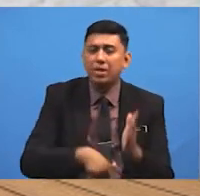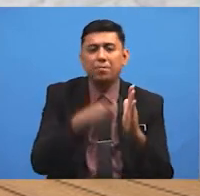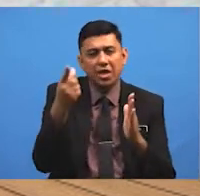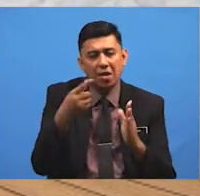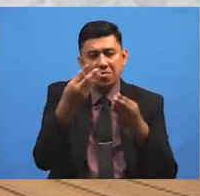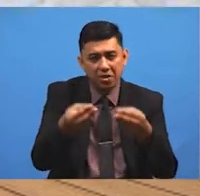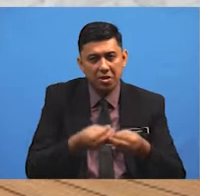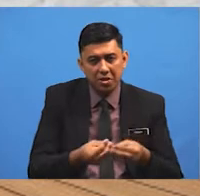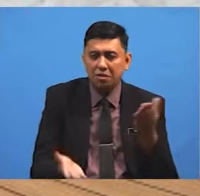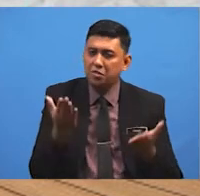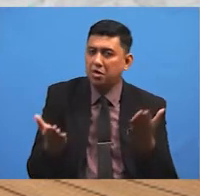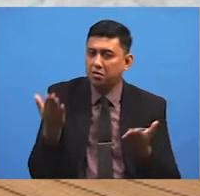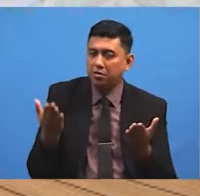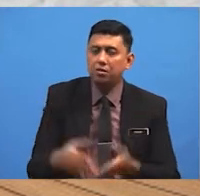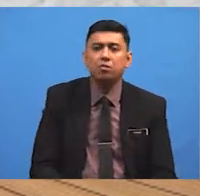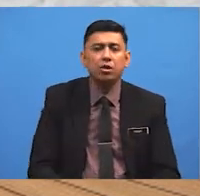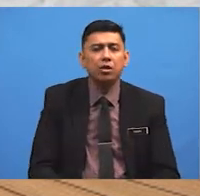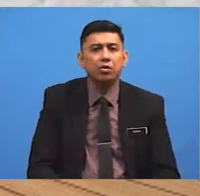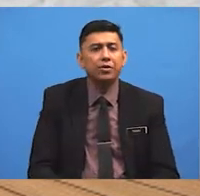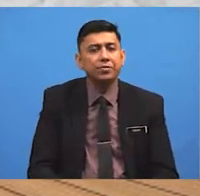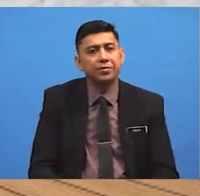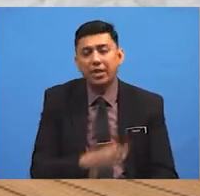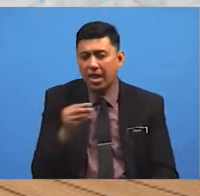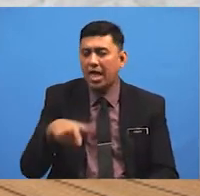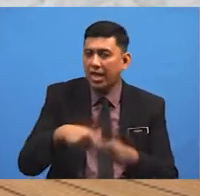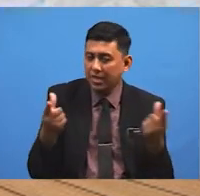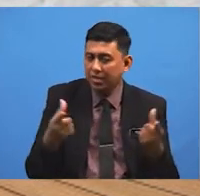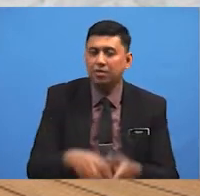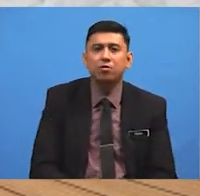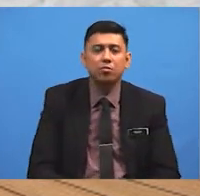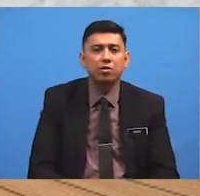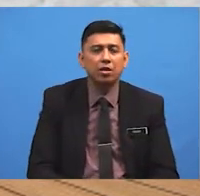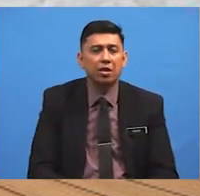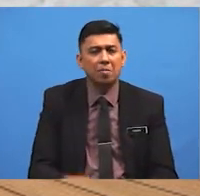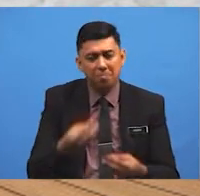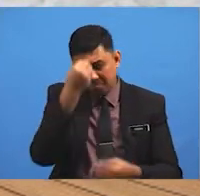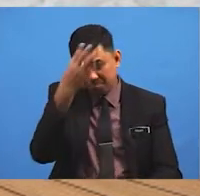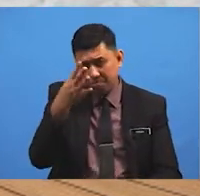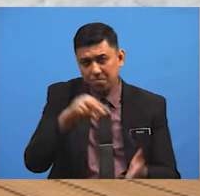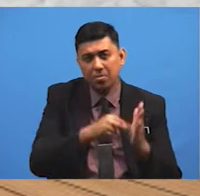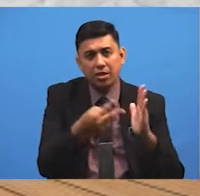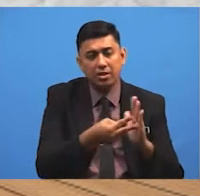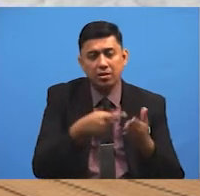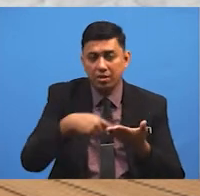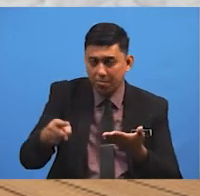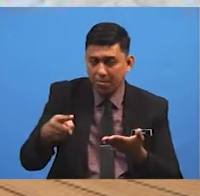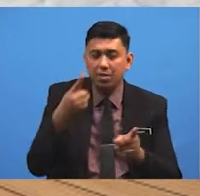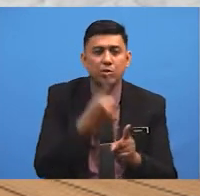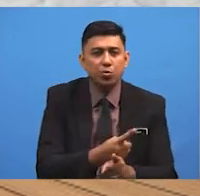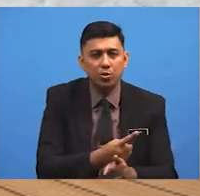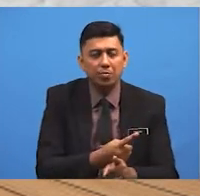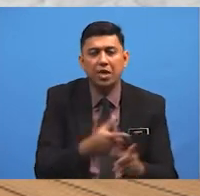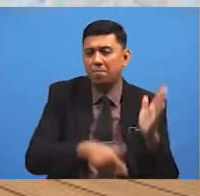melebihi penerimaan yang dijangkau dan sebaliknya Begitu juga boleh menerangkan maksud pembayaran